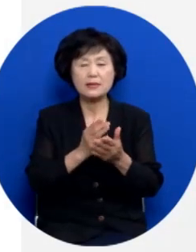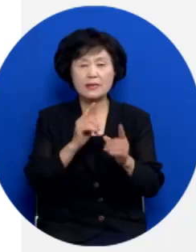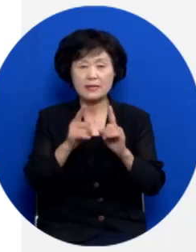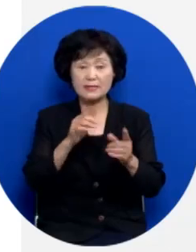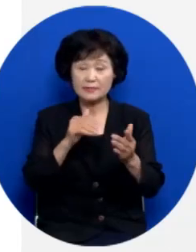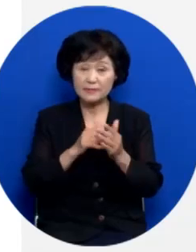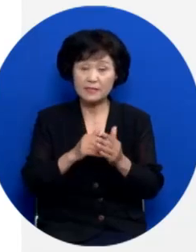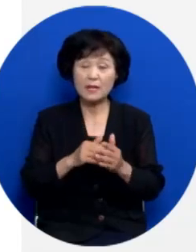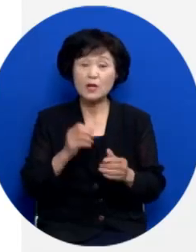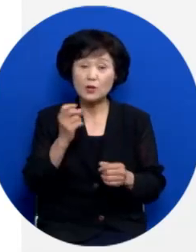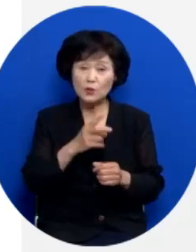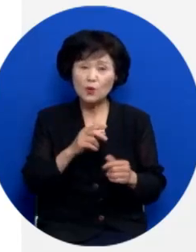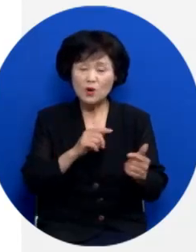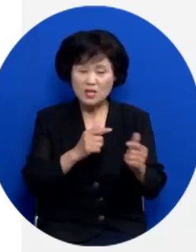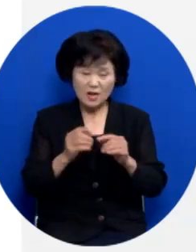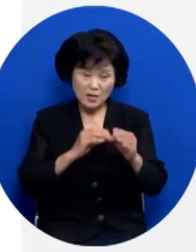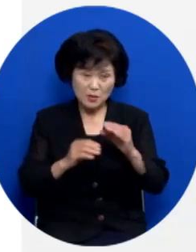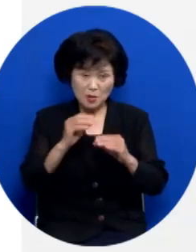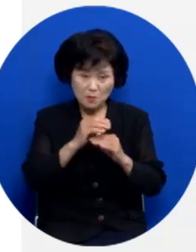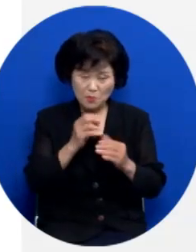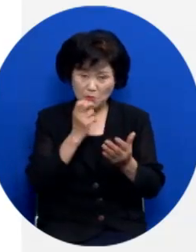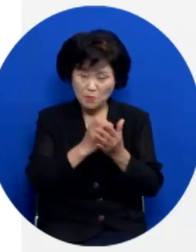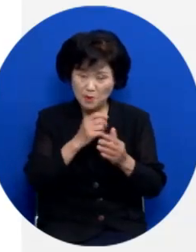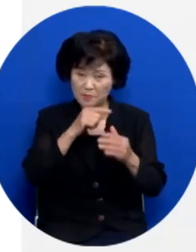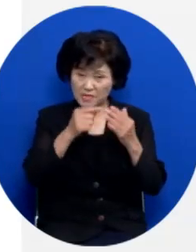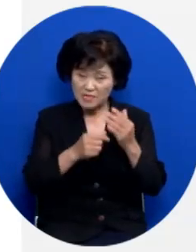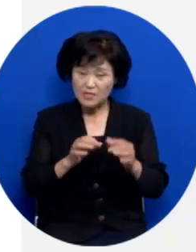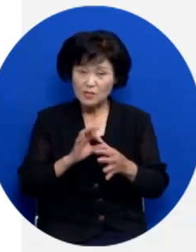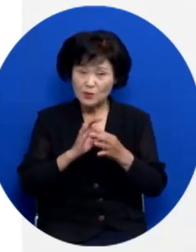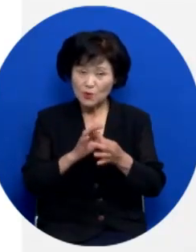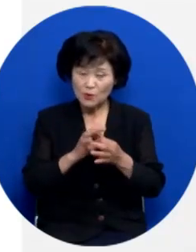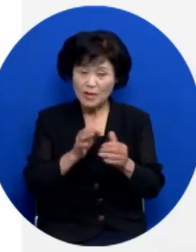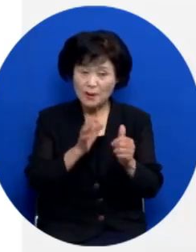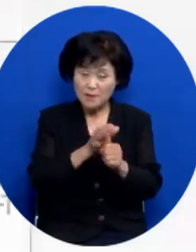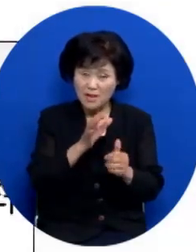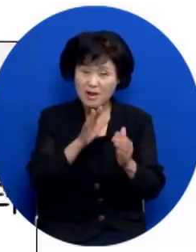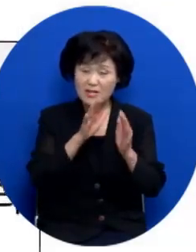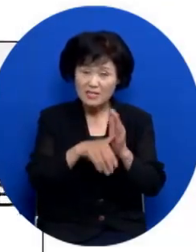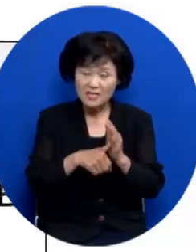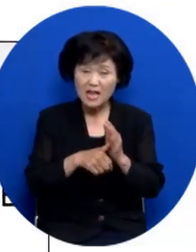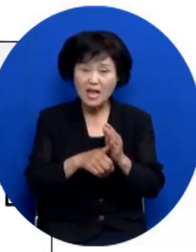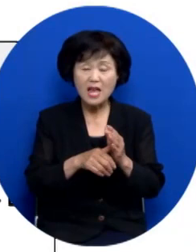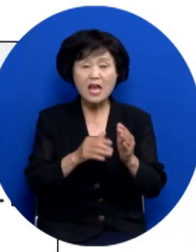통해 개정 규정 시행 전 사형을 선고받고 시행 당시 시효가